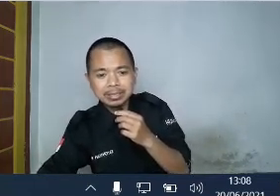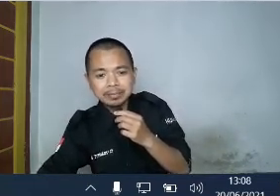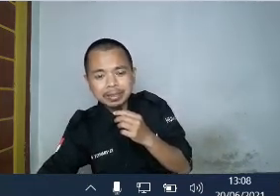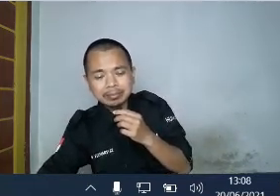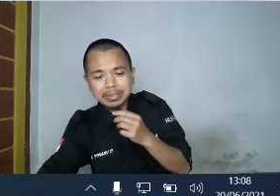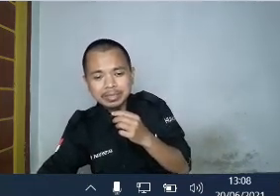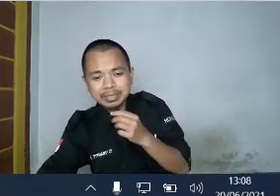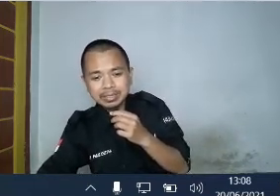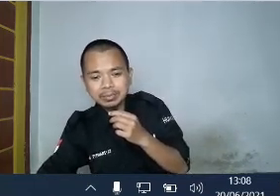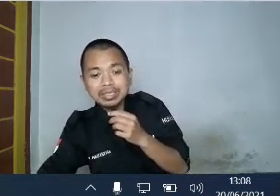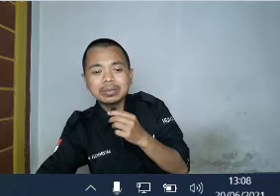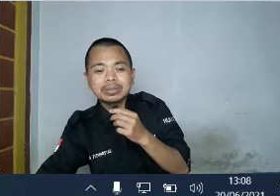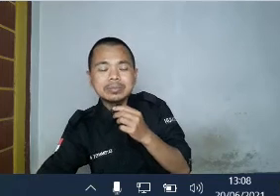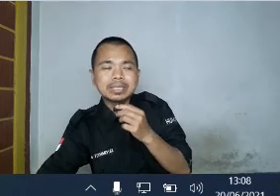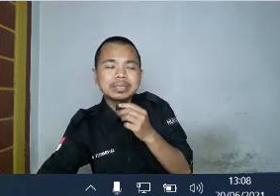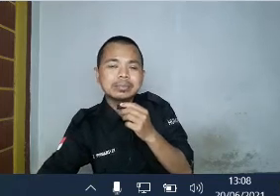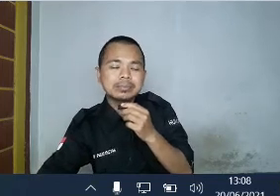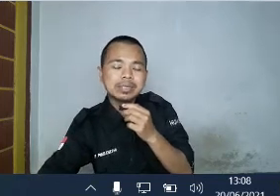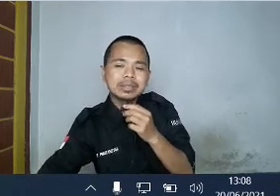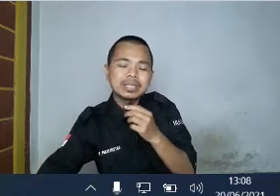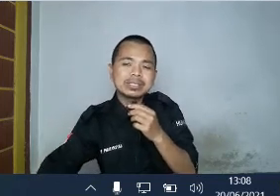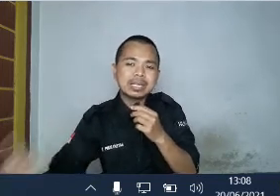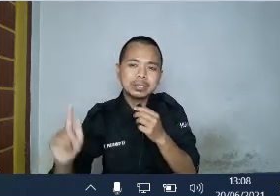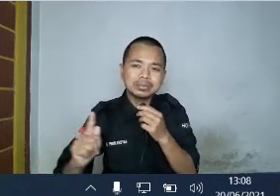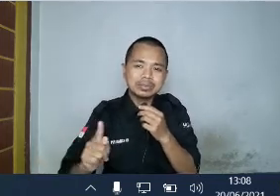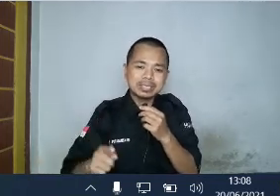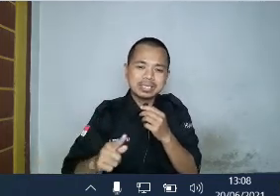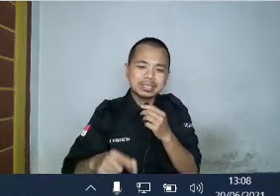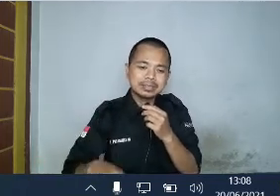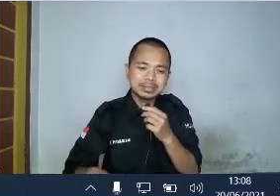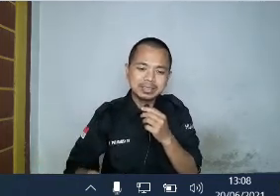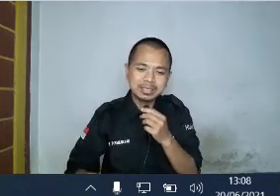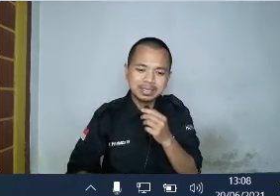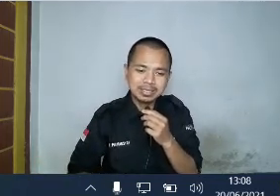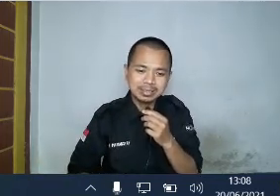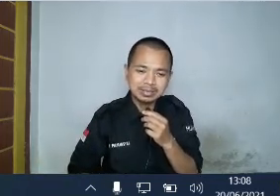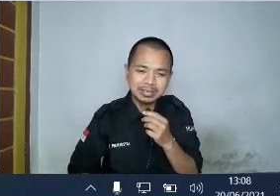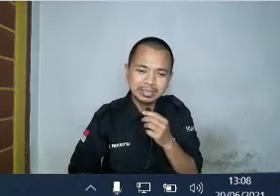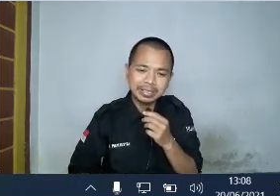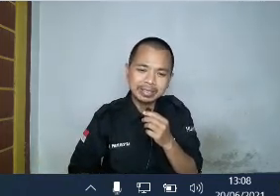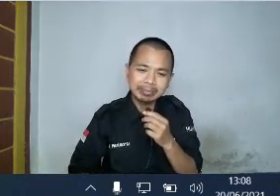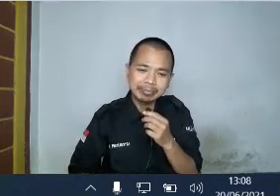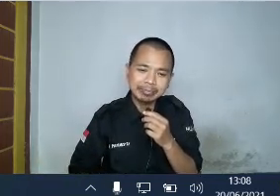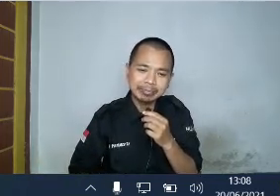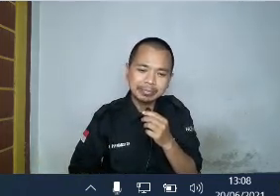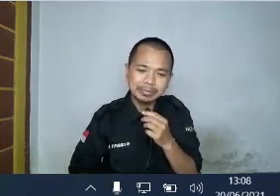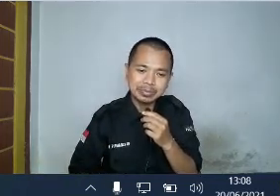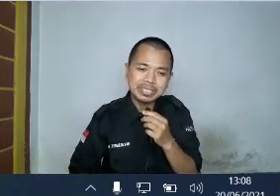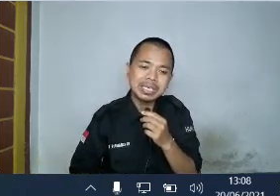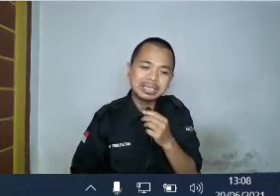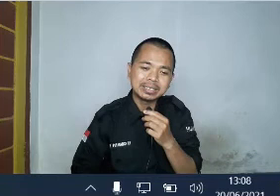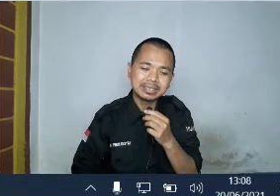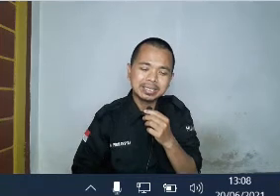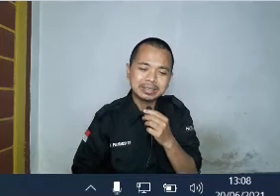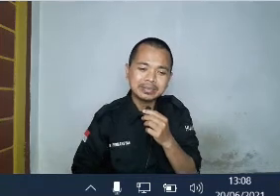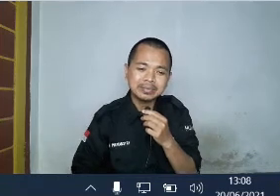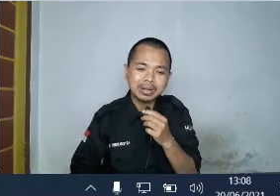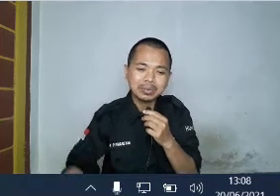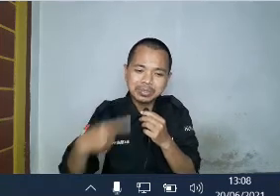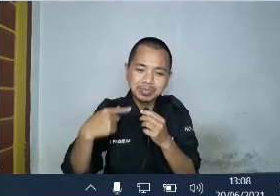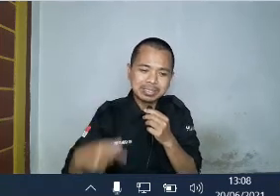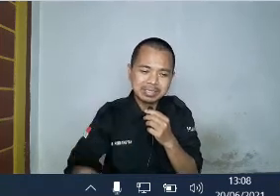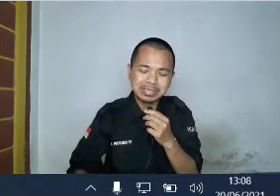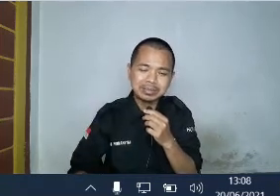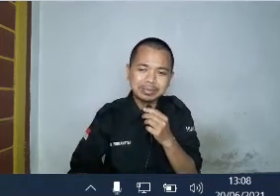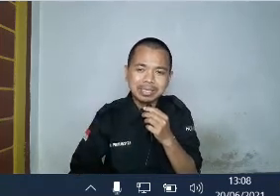sekarang adalah baru semester 2 Ya udah berarti baru ada Sabtu di sana itu ada satu nilai ujian yaitu